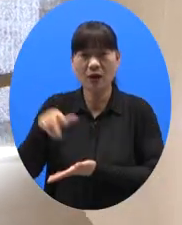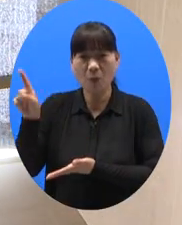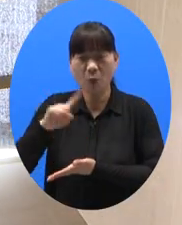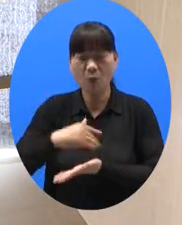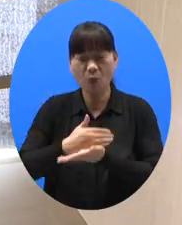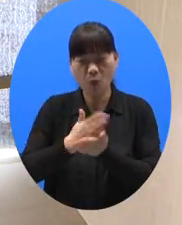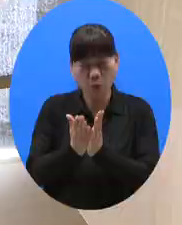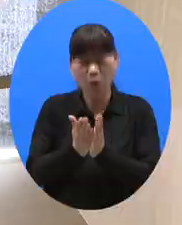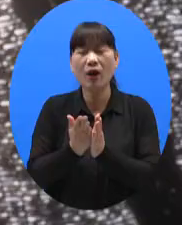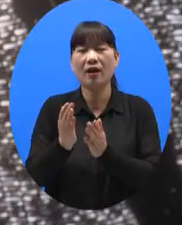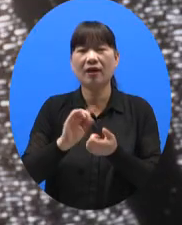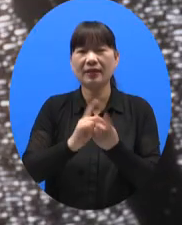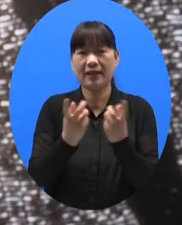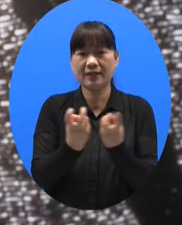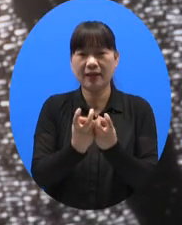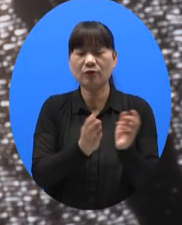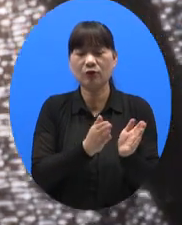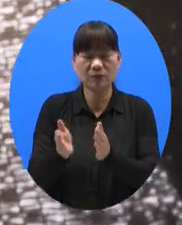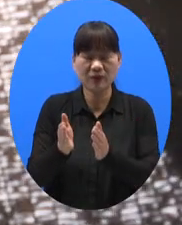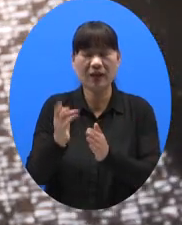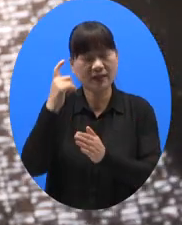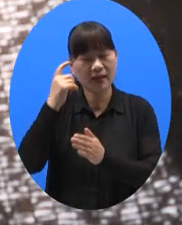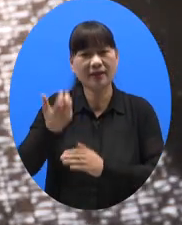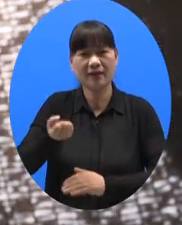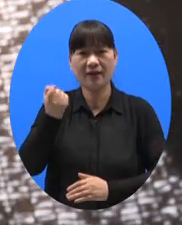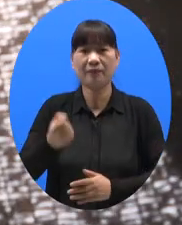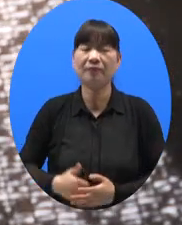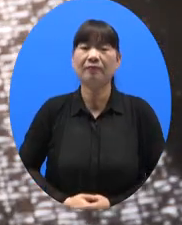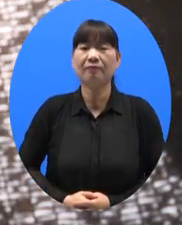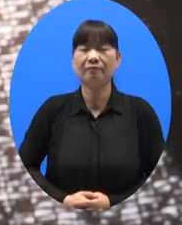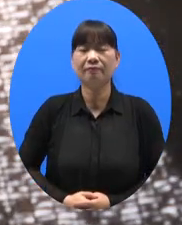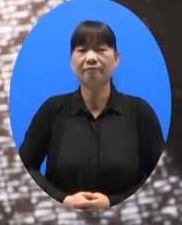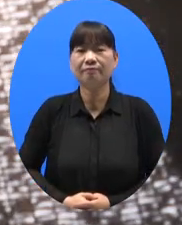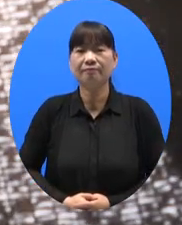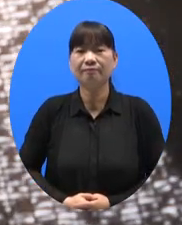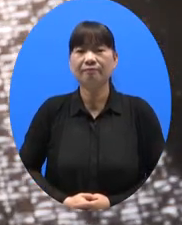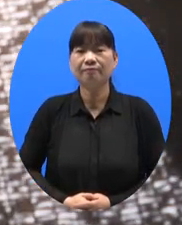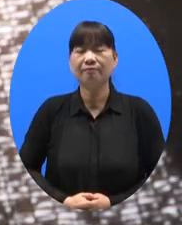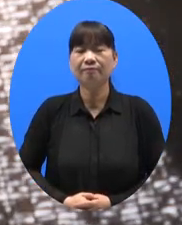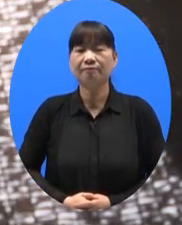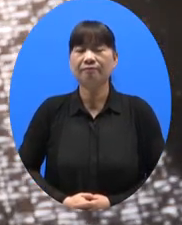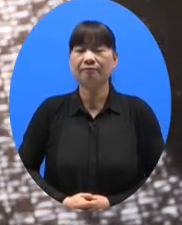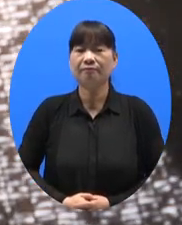더 다양한 대책을 마련하겠다는 방침입니다. 경기지TV 최지연입니다.